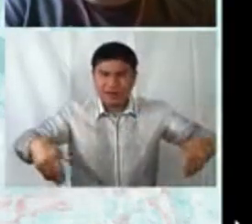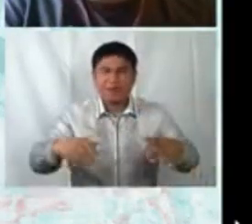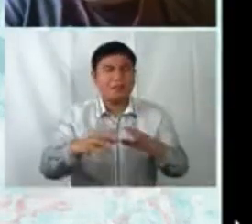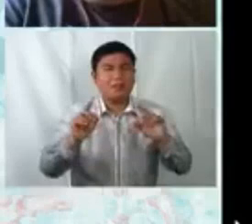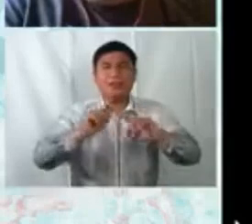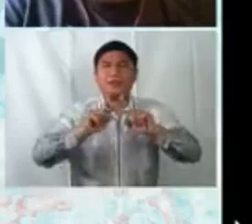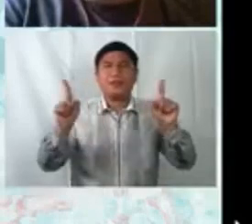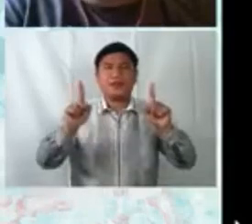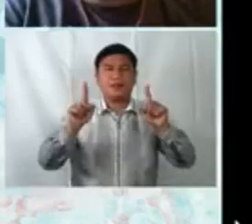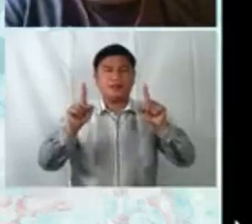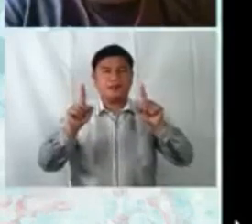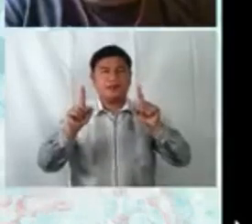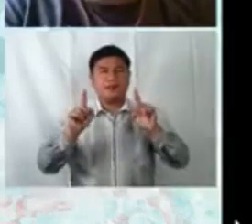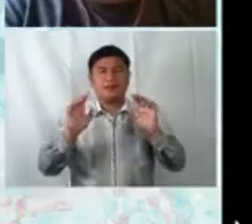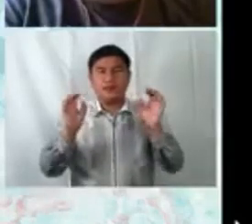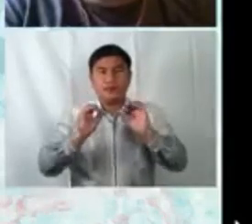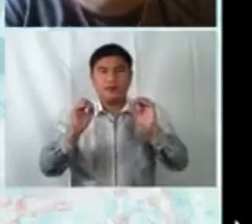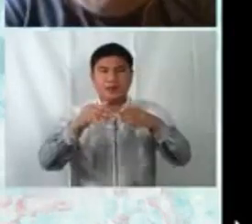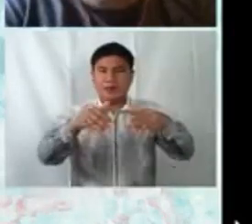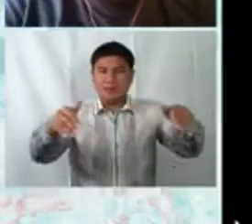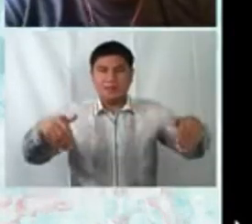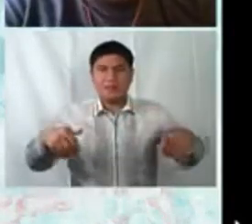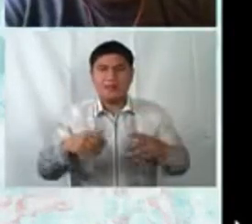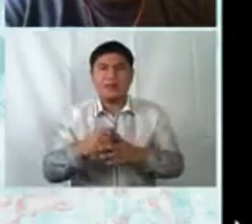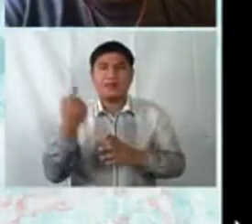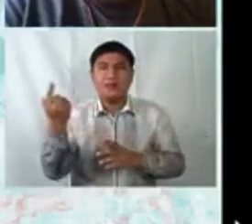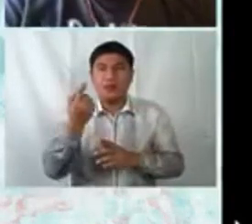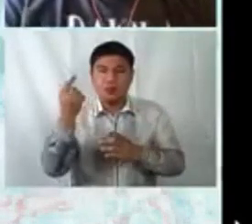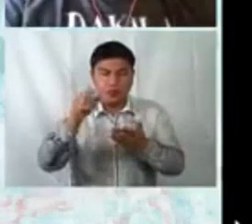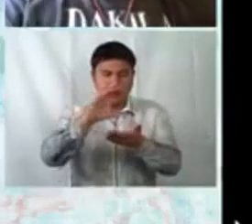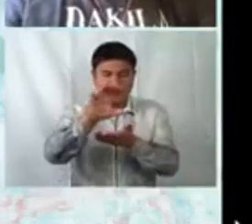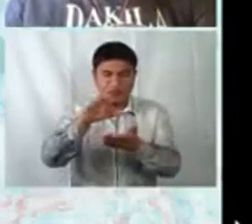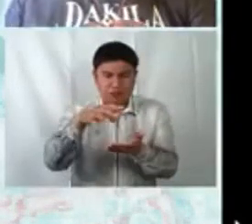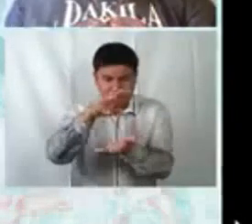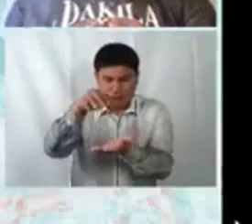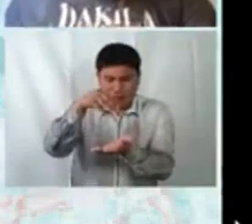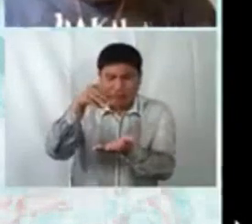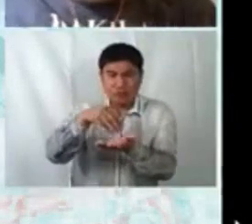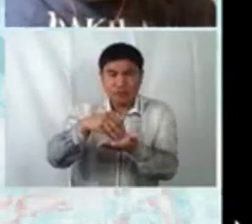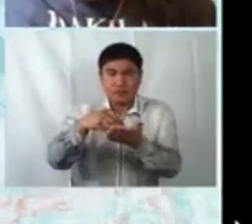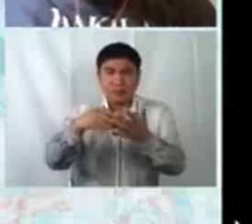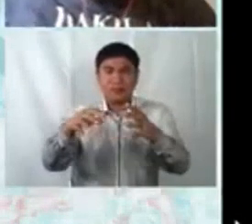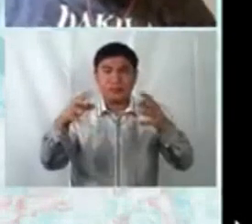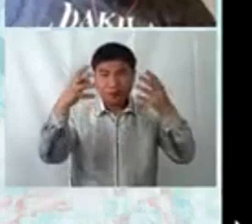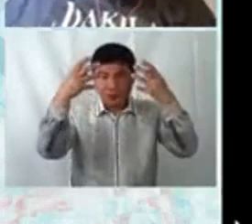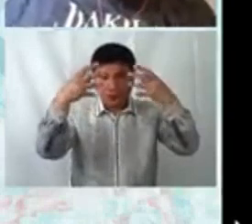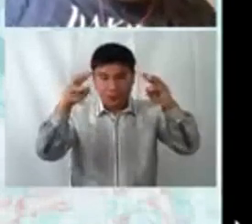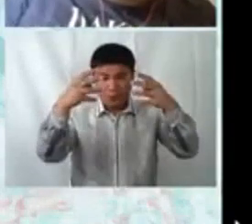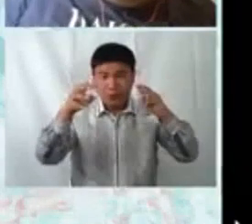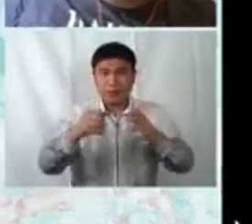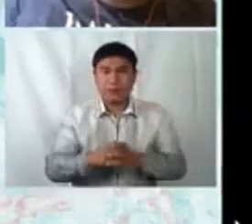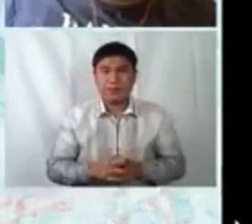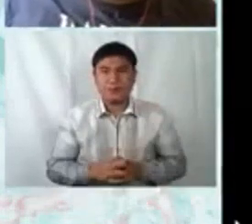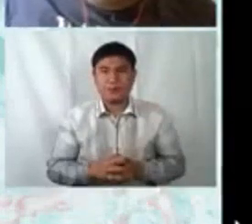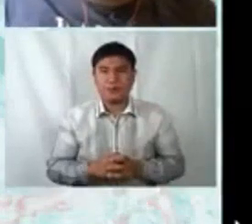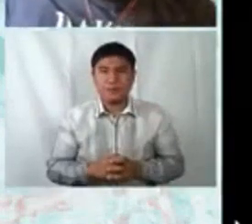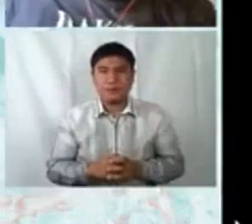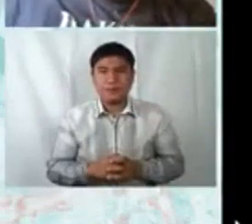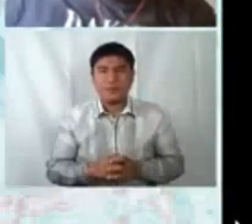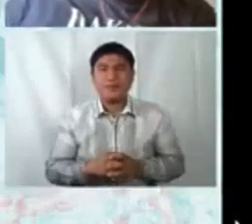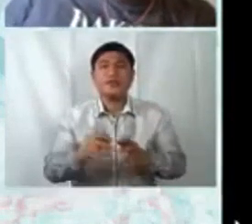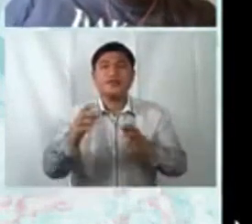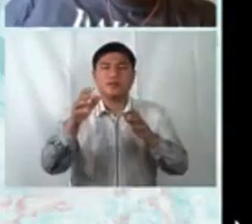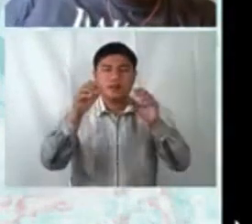Oh? Ang meron po yung central window. So yun, sa central window, no, ipinaklama ang